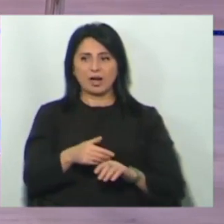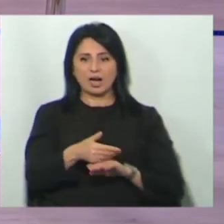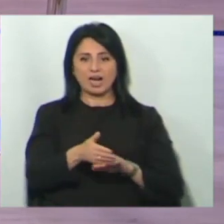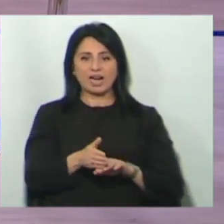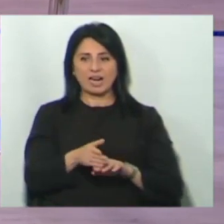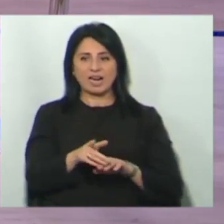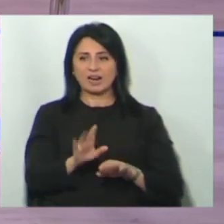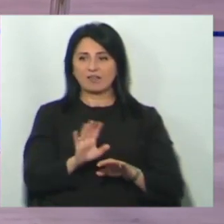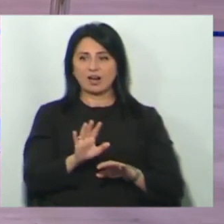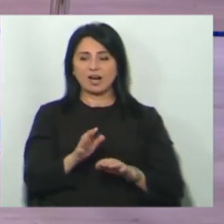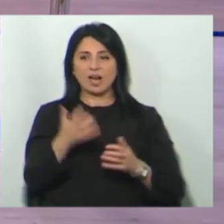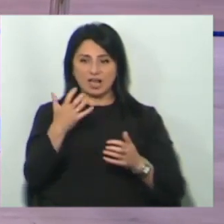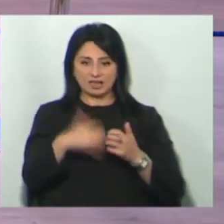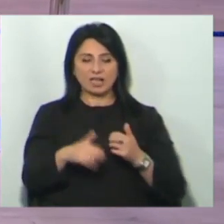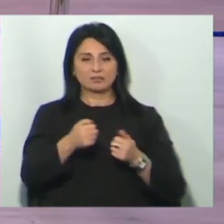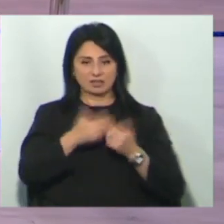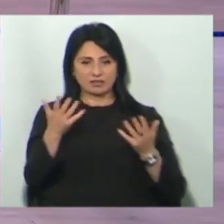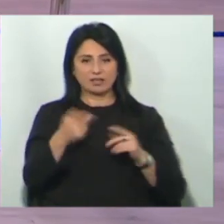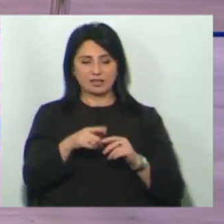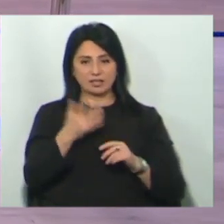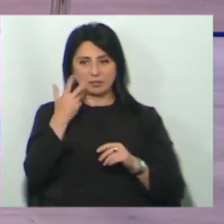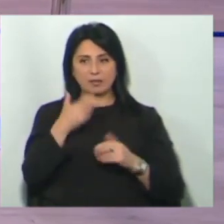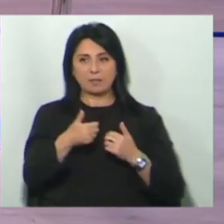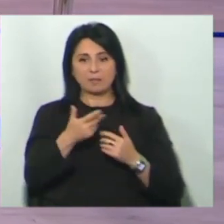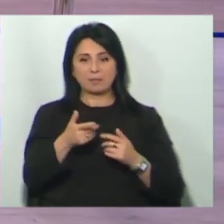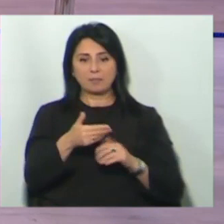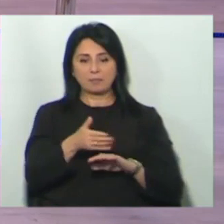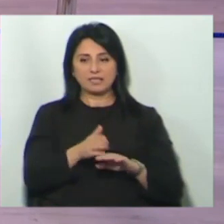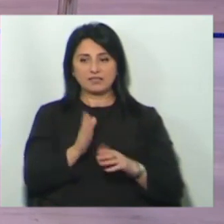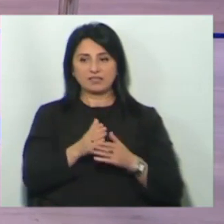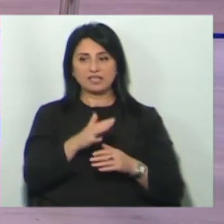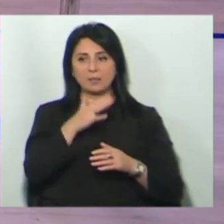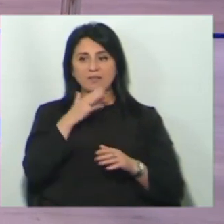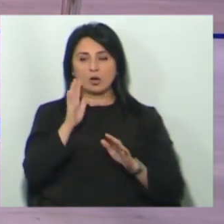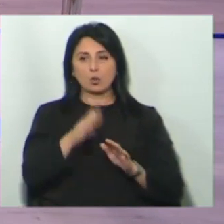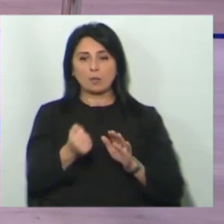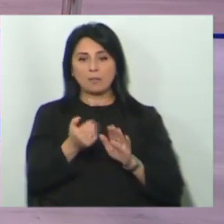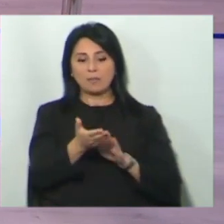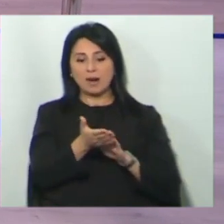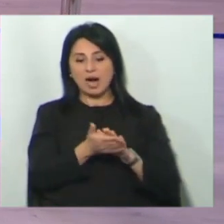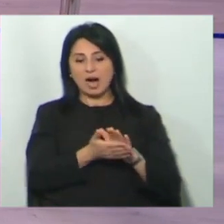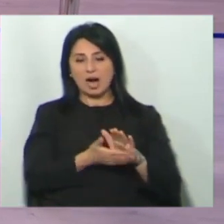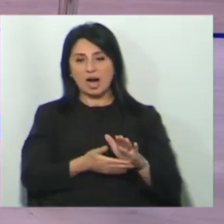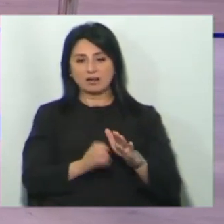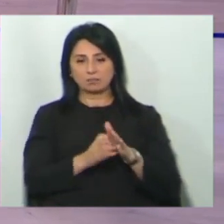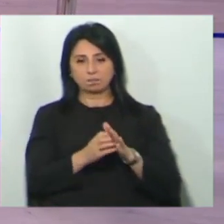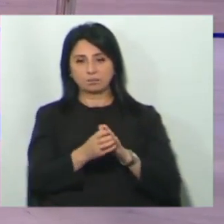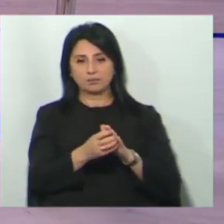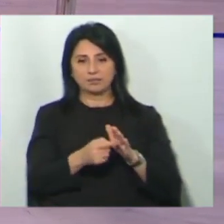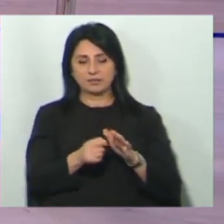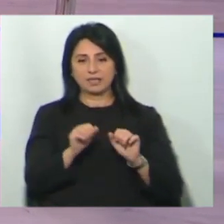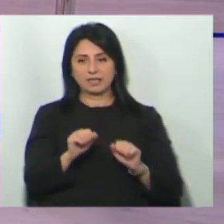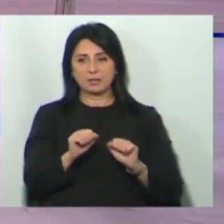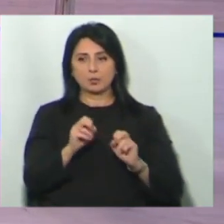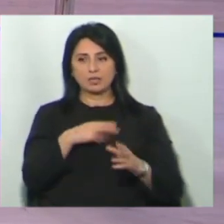გამოყენება, ნეიტრალური ფერის ფეხსაცმლის გამოყენება, ფეხსაცმლისა, რომელსაც აქვს ბევრად უფრო მყარი და